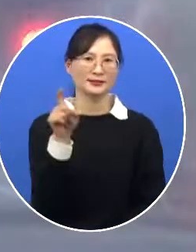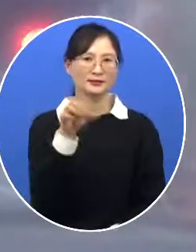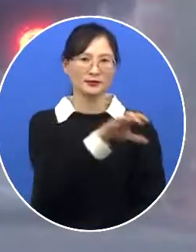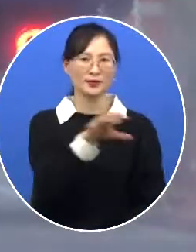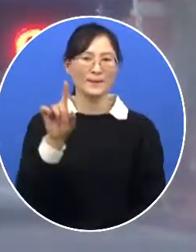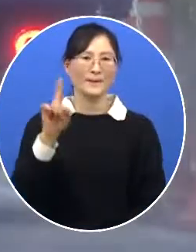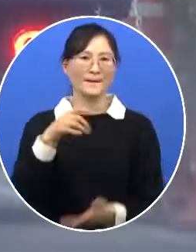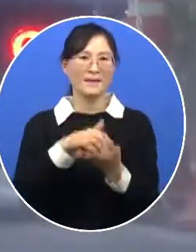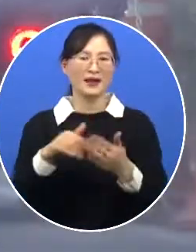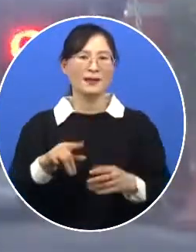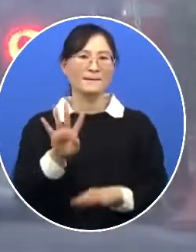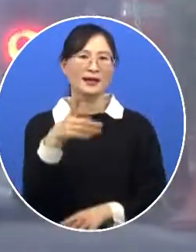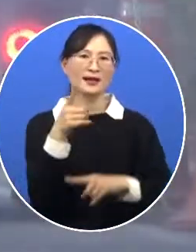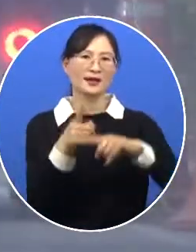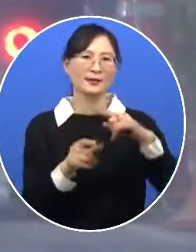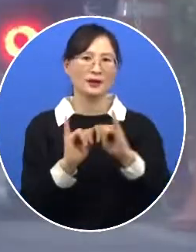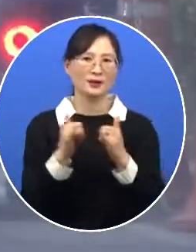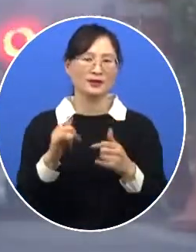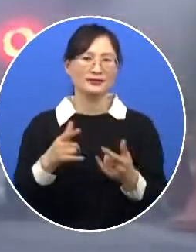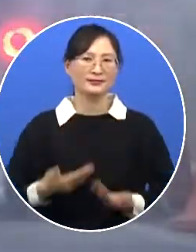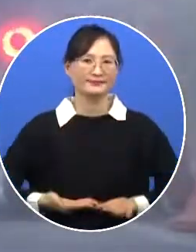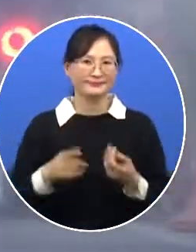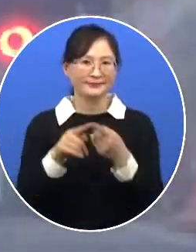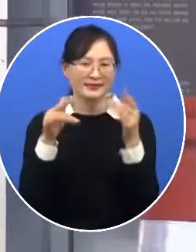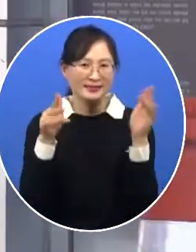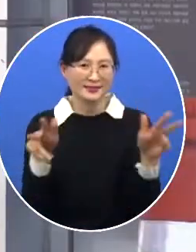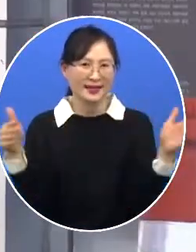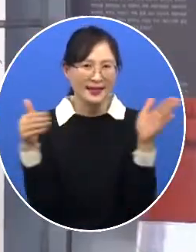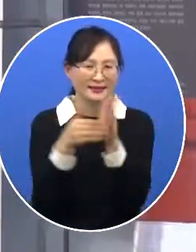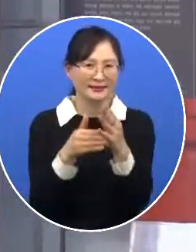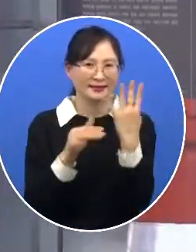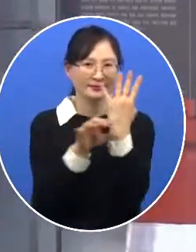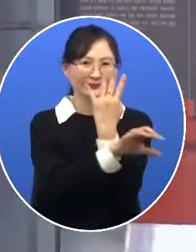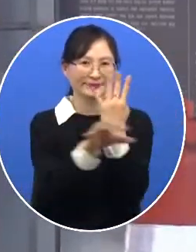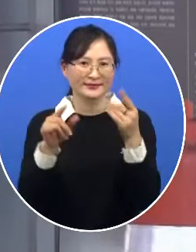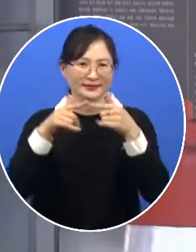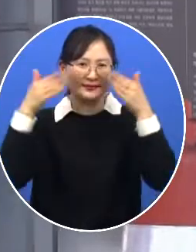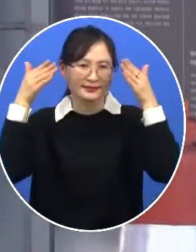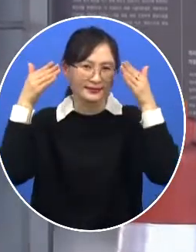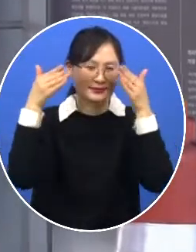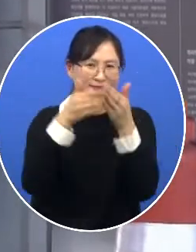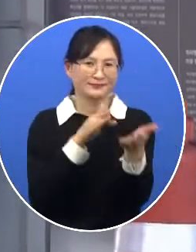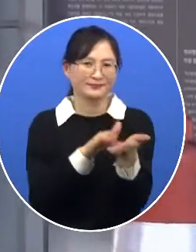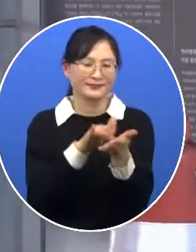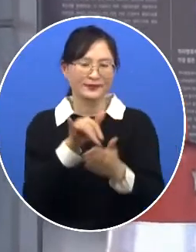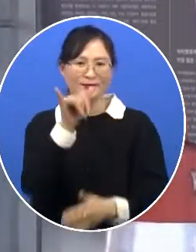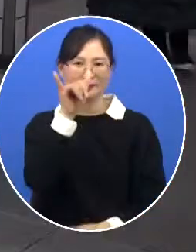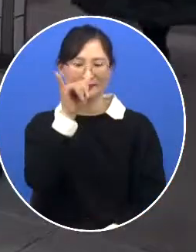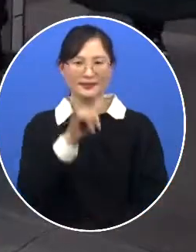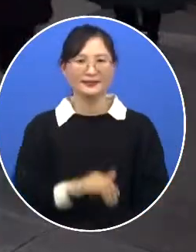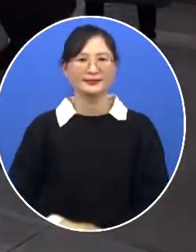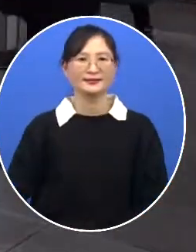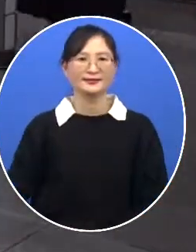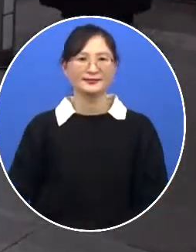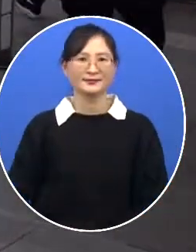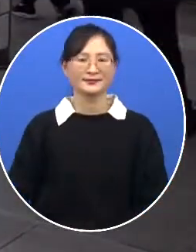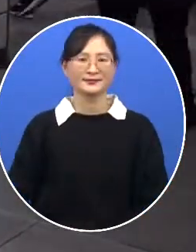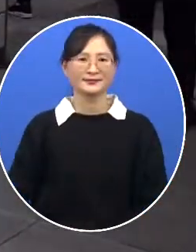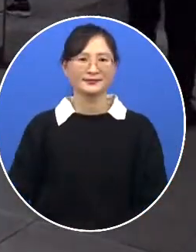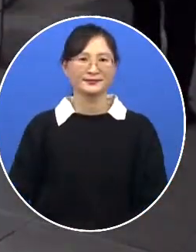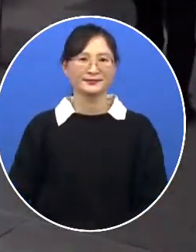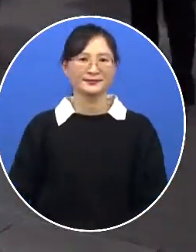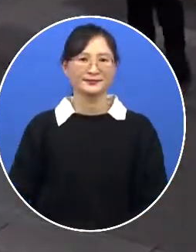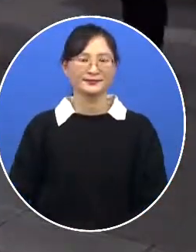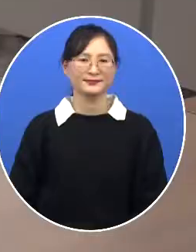1,310개소에 100개 반 401명의 방역인원을 투입해 지금까지 4차례 이상 집중적으로 방역을 실시하고